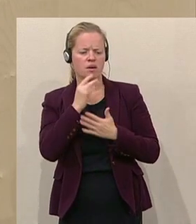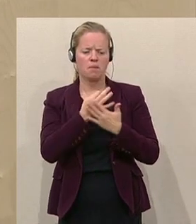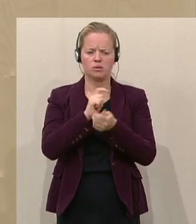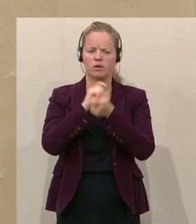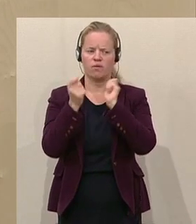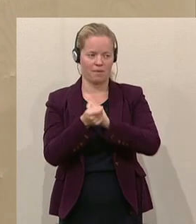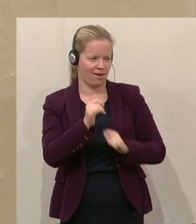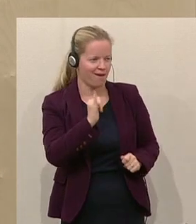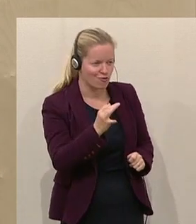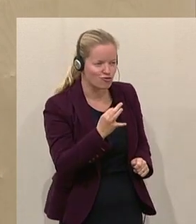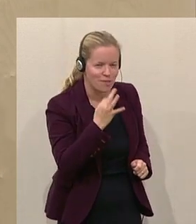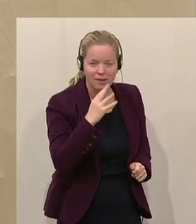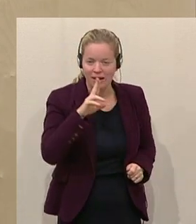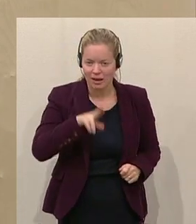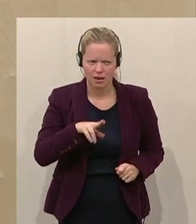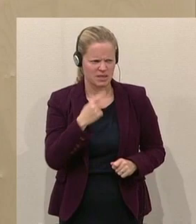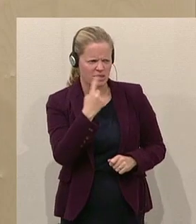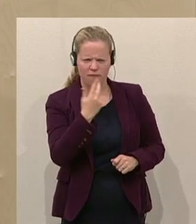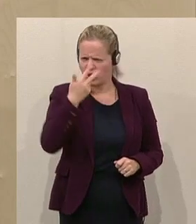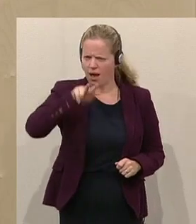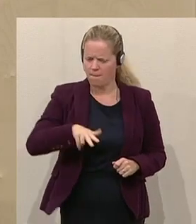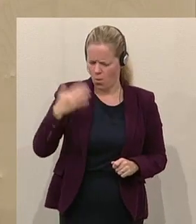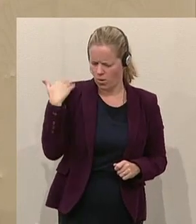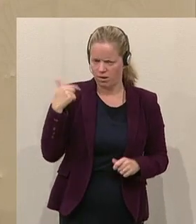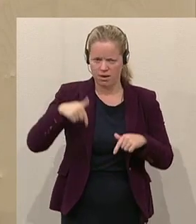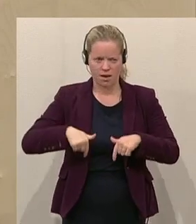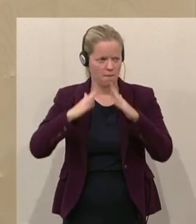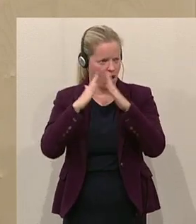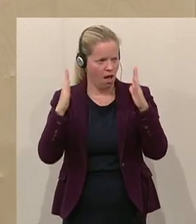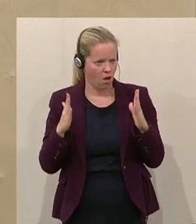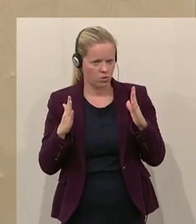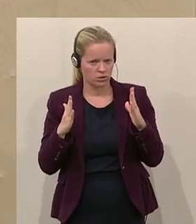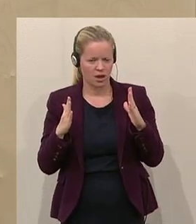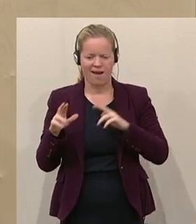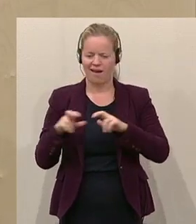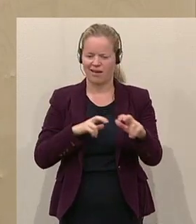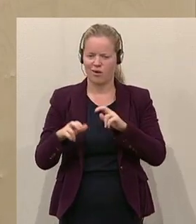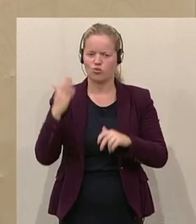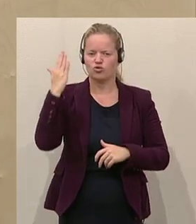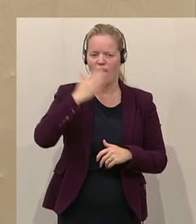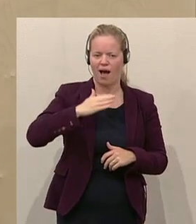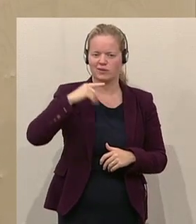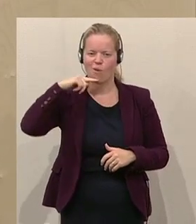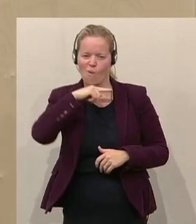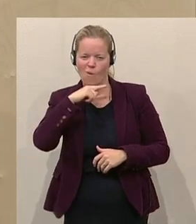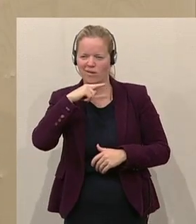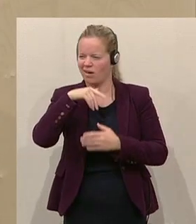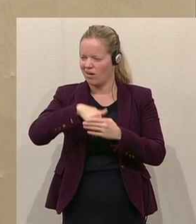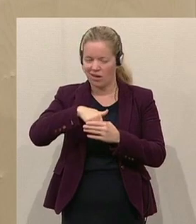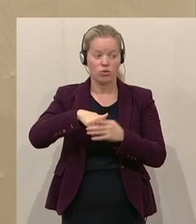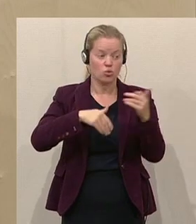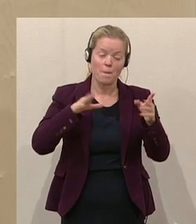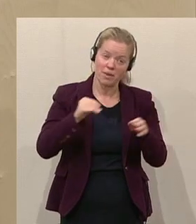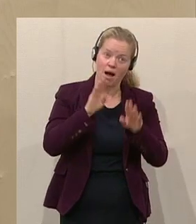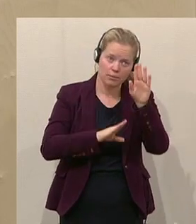Sie waren es ja selber, die gerade vor 3 Monaten hier im Hohen Hause der Regierung Schwarz und Rot da diese letzte unselige Bildungsreform ermöglicht